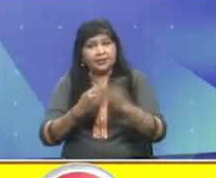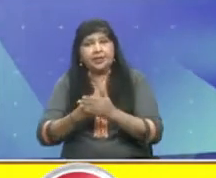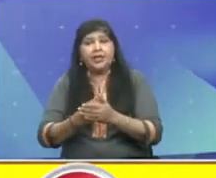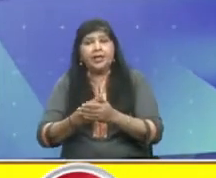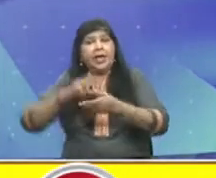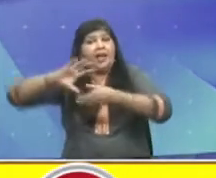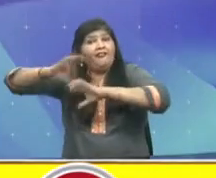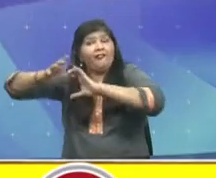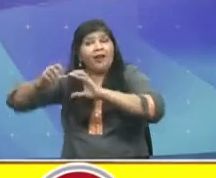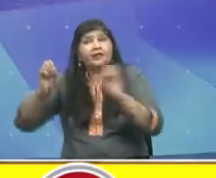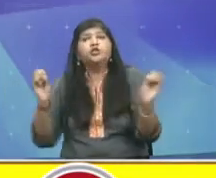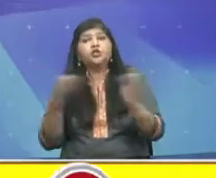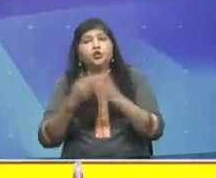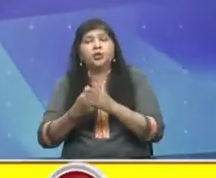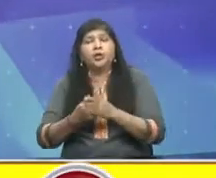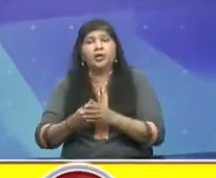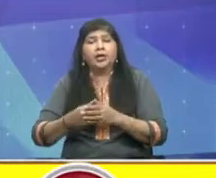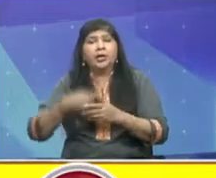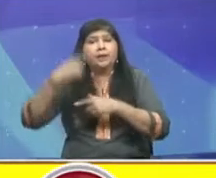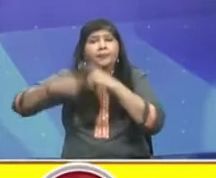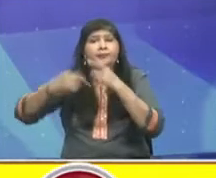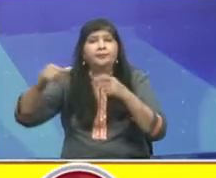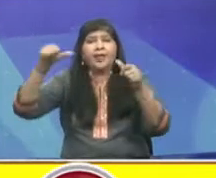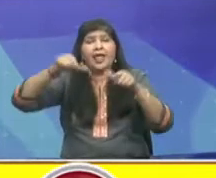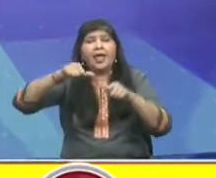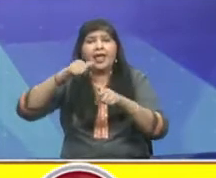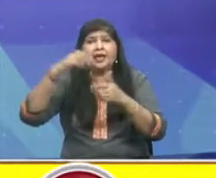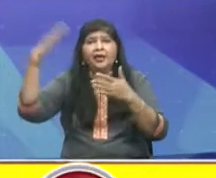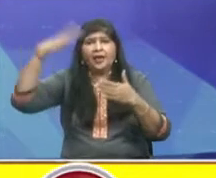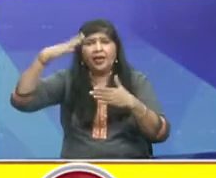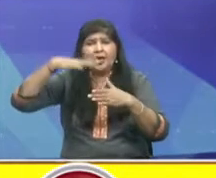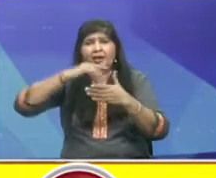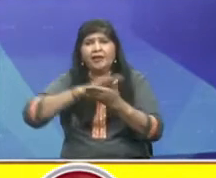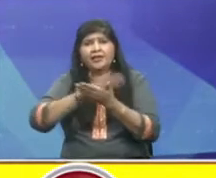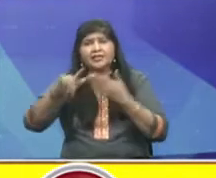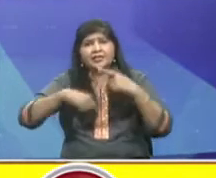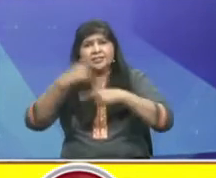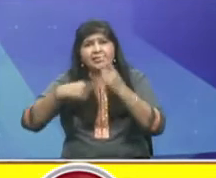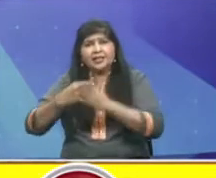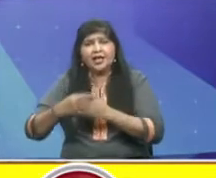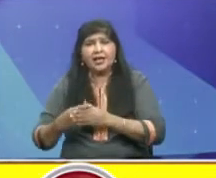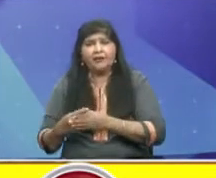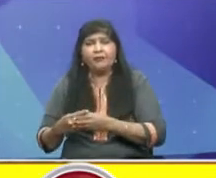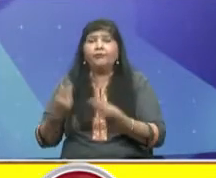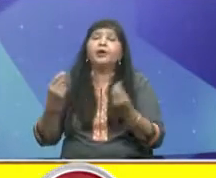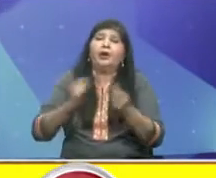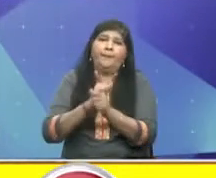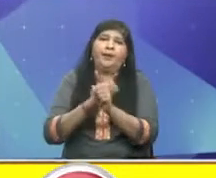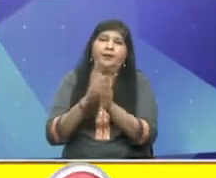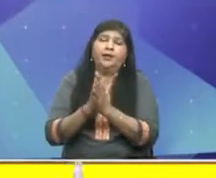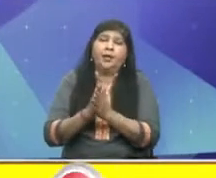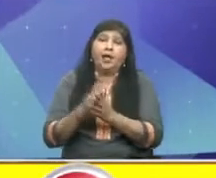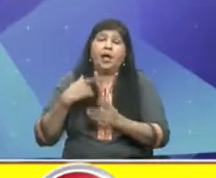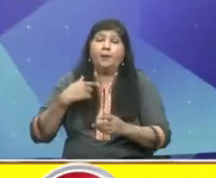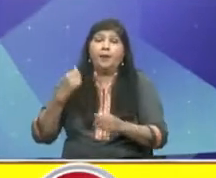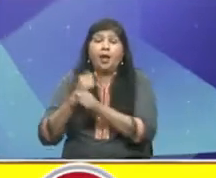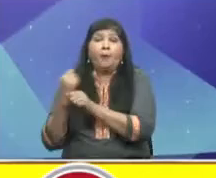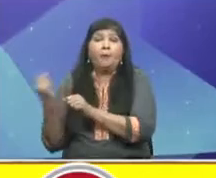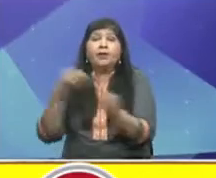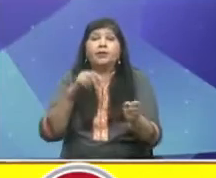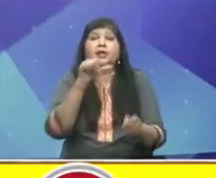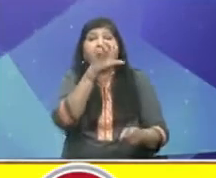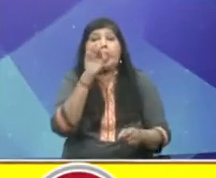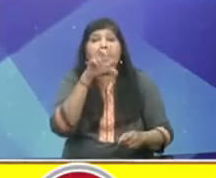फैक्ट्री चालू किया जहाँ पे हम एयर फिल्टर्स का मैन्युफैक्चरिंग कर सकते हैं। तो भारत सरकार की तरफ से कितना ग्रांट मिला आपको? 90 लाख। 90